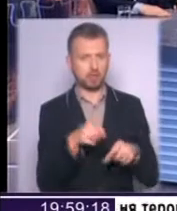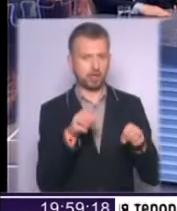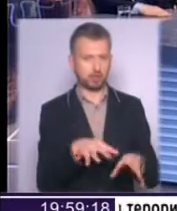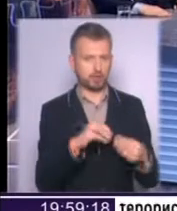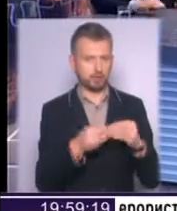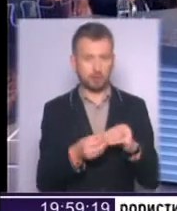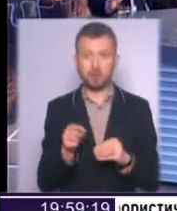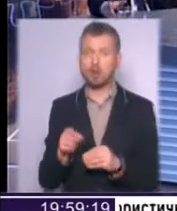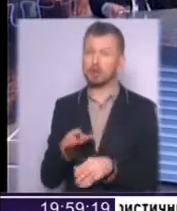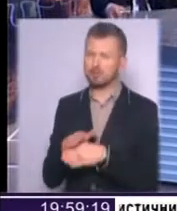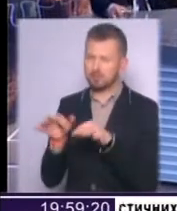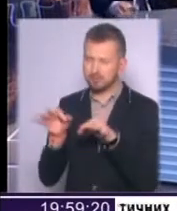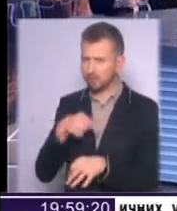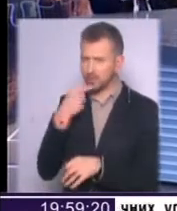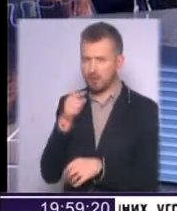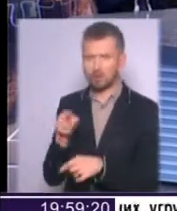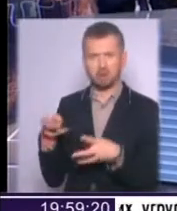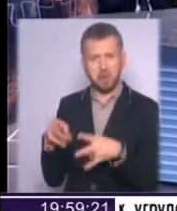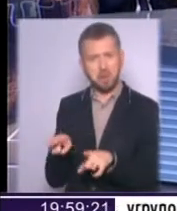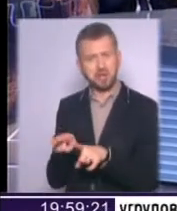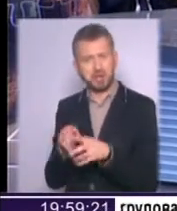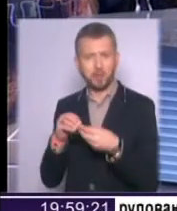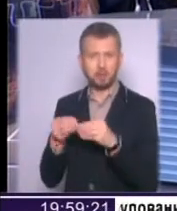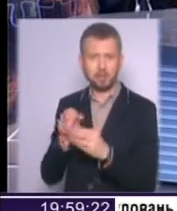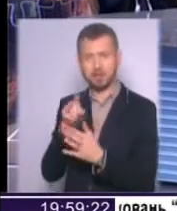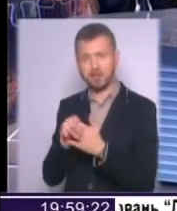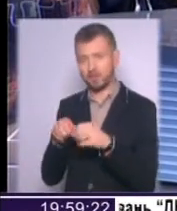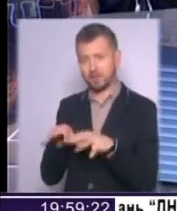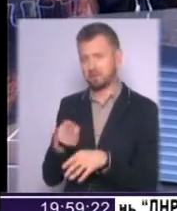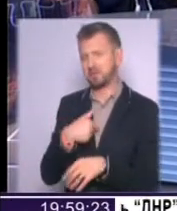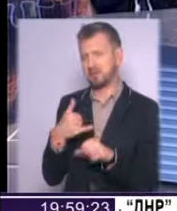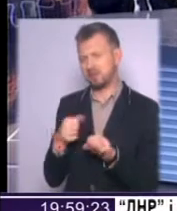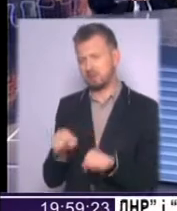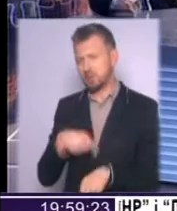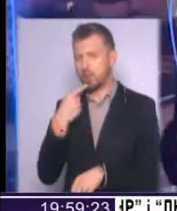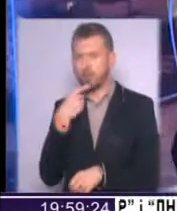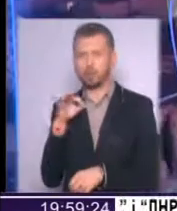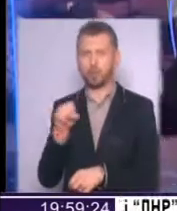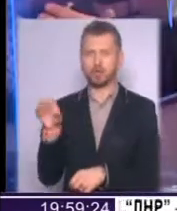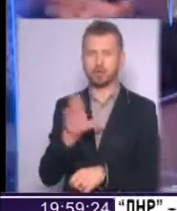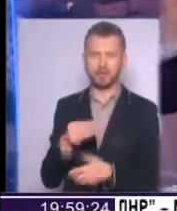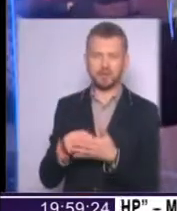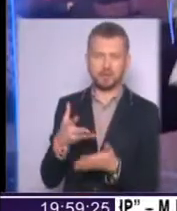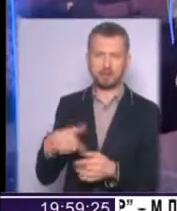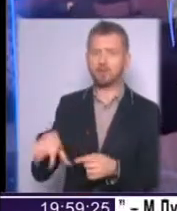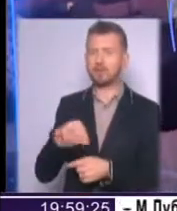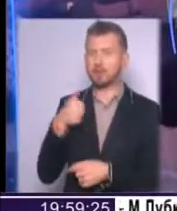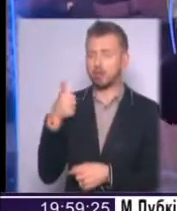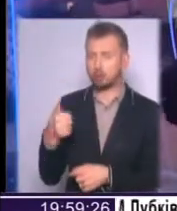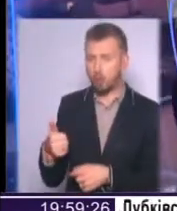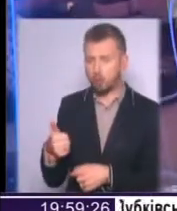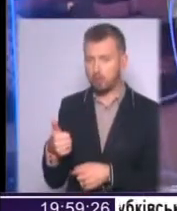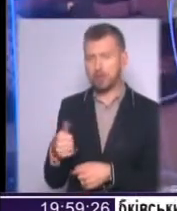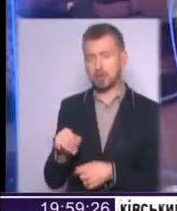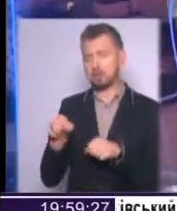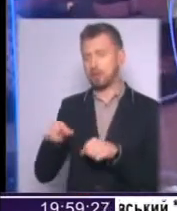проблеми. Тут треба отакі проблеми і питання вирішувати. Бо ми зараз можемо, звичайно, говорити там про європейські цінності. Це все добре але і права людини.